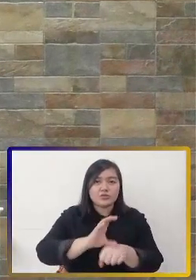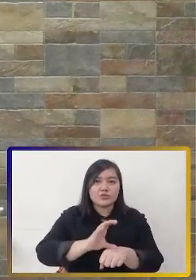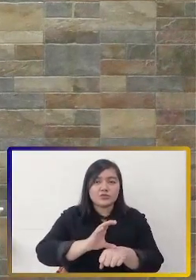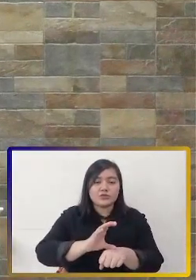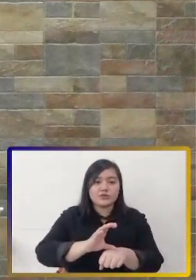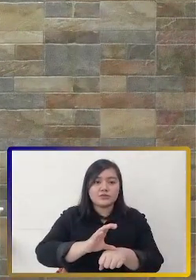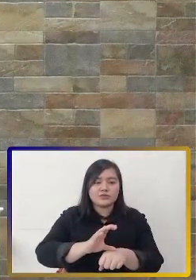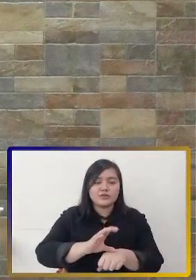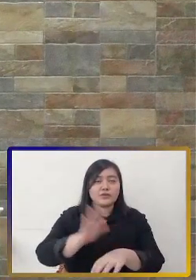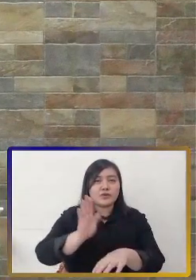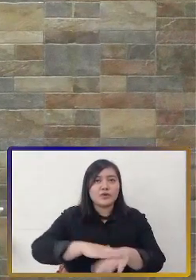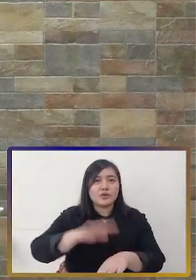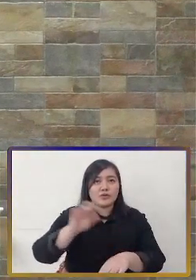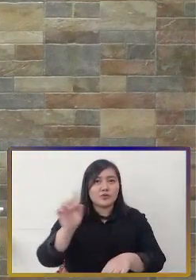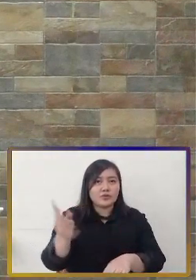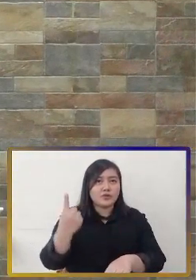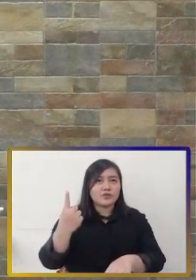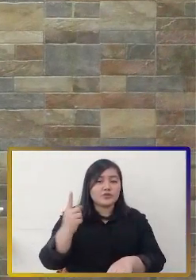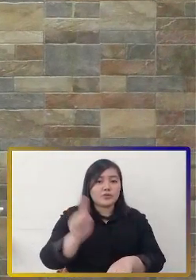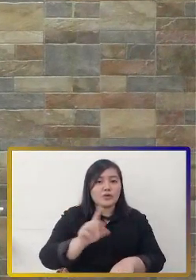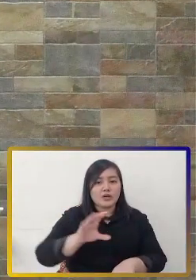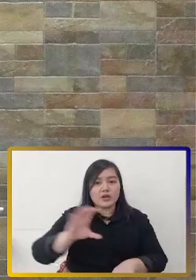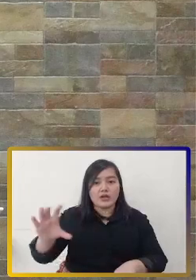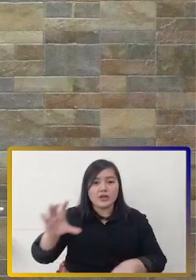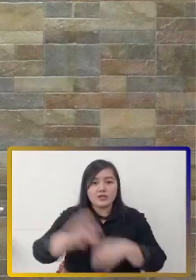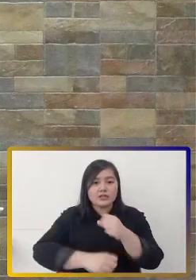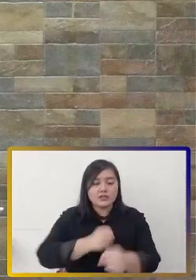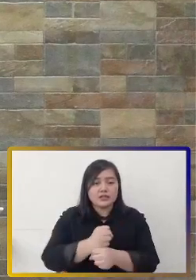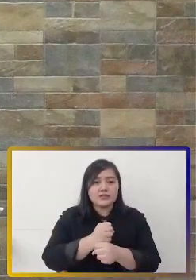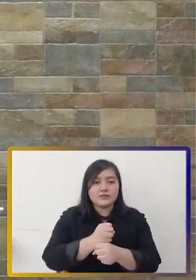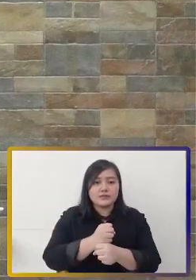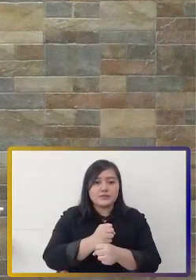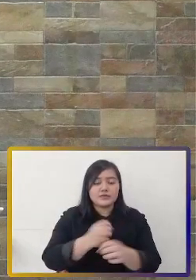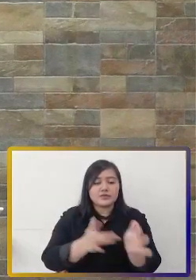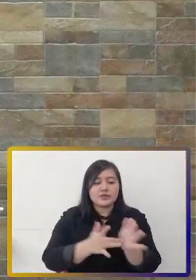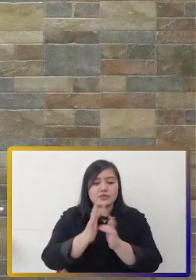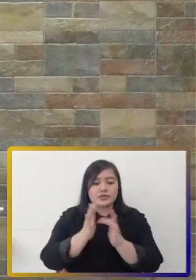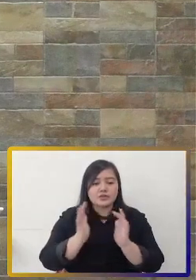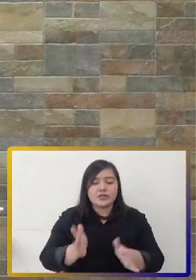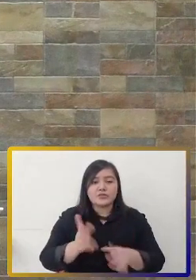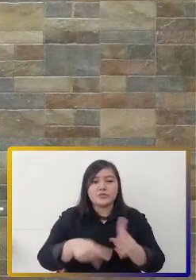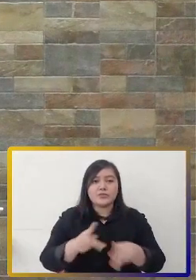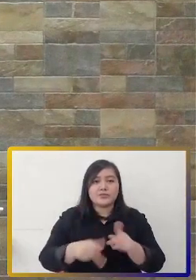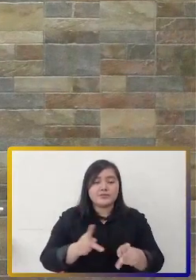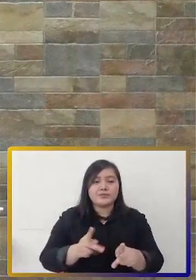century, all right, during the Christianity in the first century, all right,